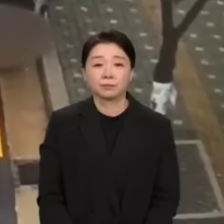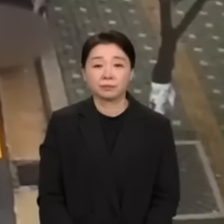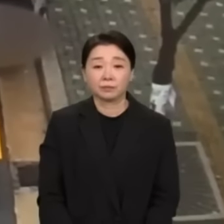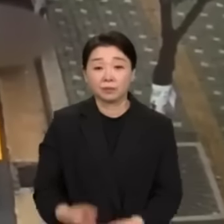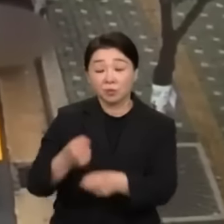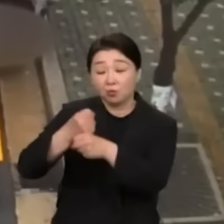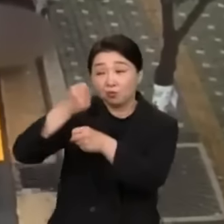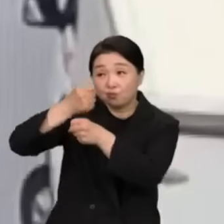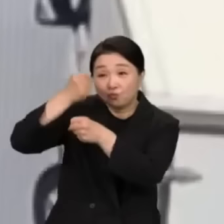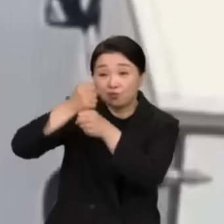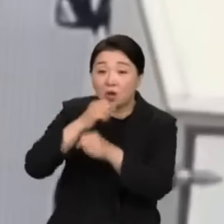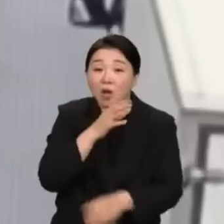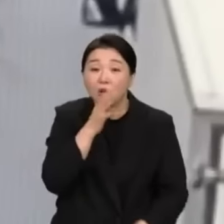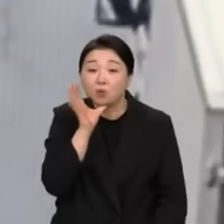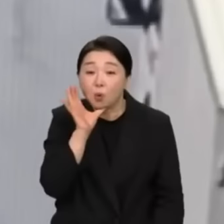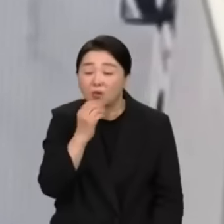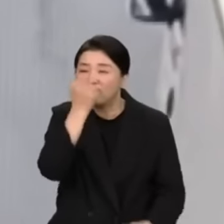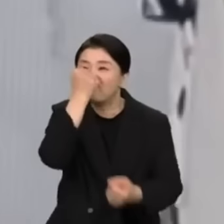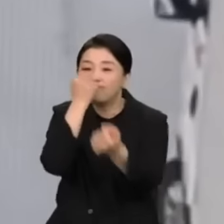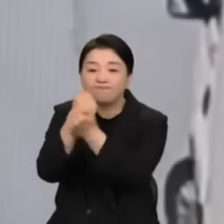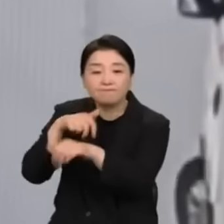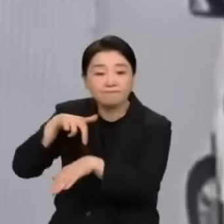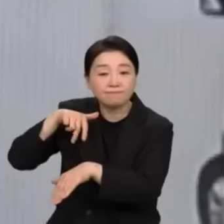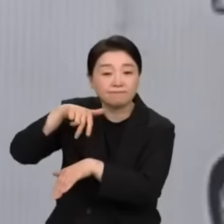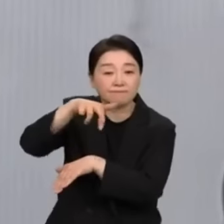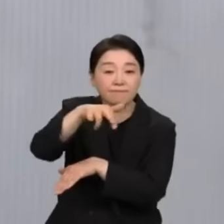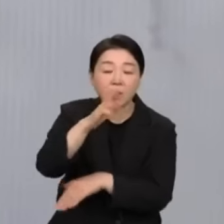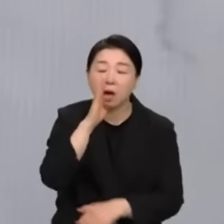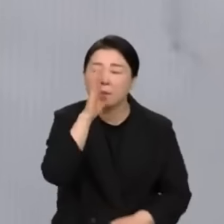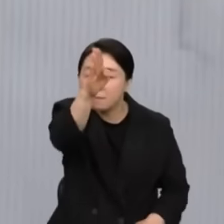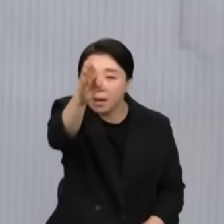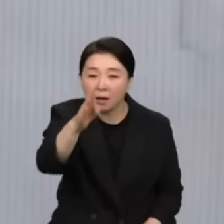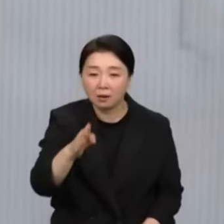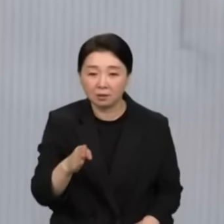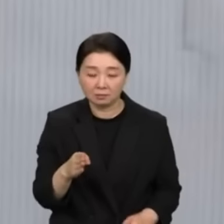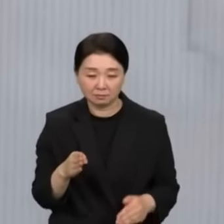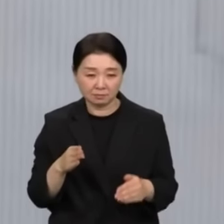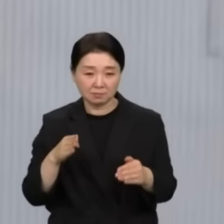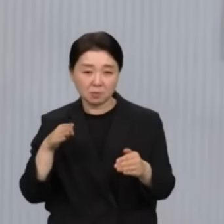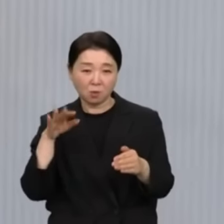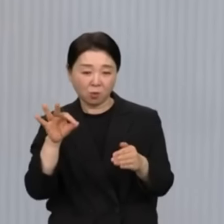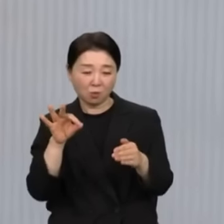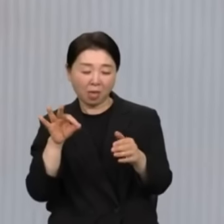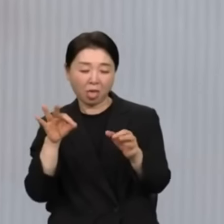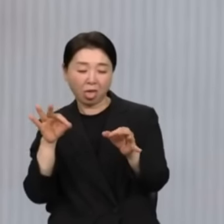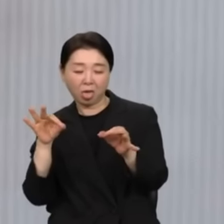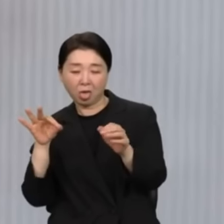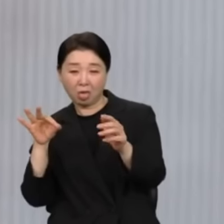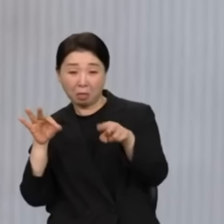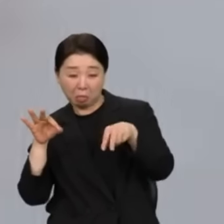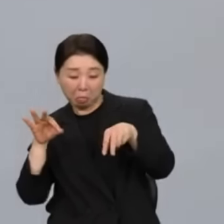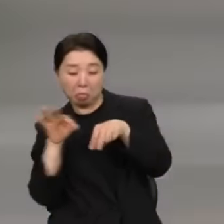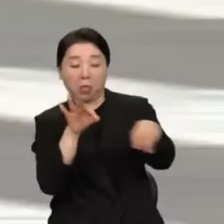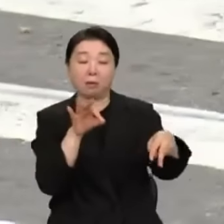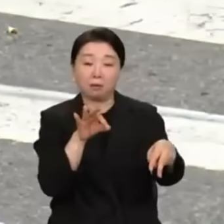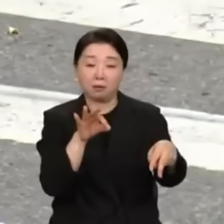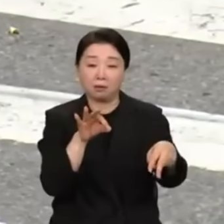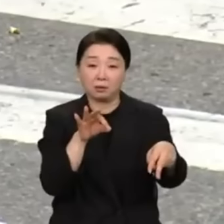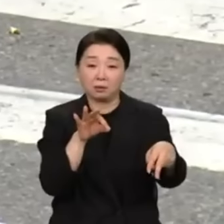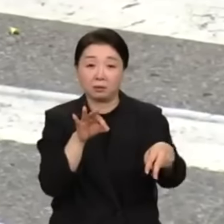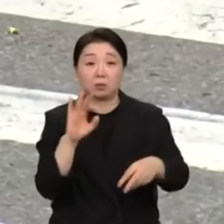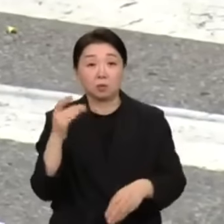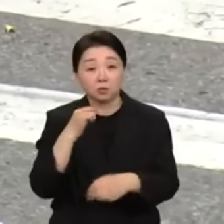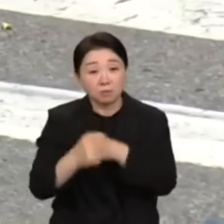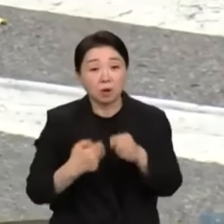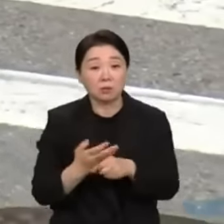우산을 쓴 노인이 무단 횡단을 합니다. 앞만 보고 걷다 오토바이 배달기사와 그대로 부딪힙니다. 최근